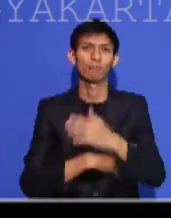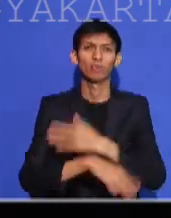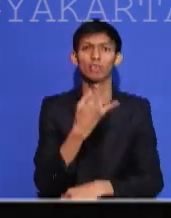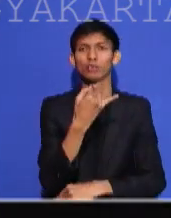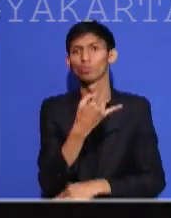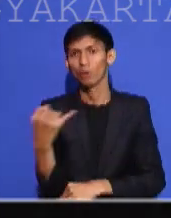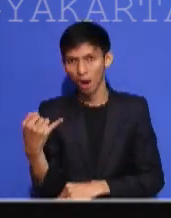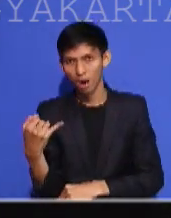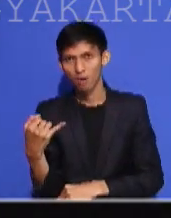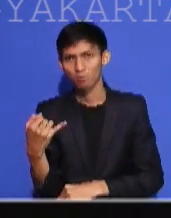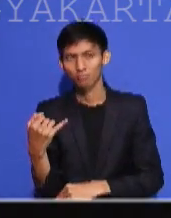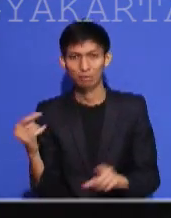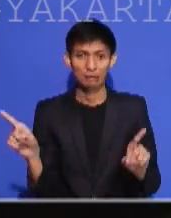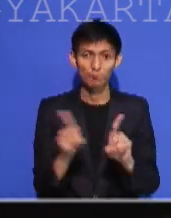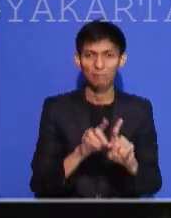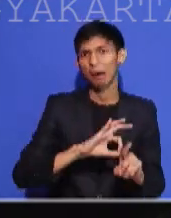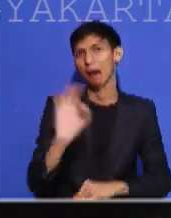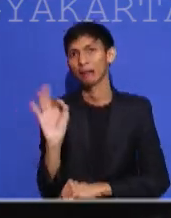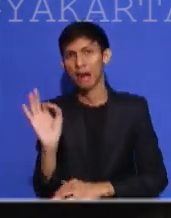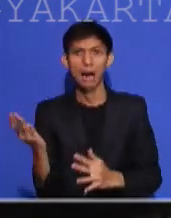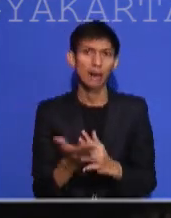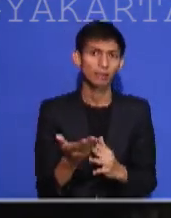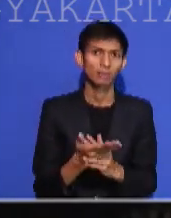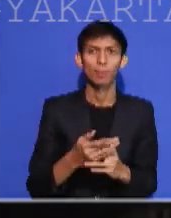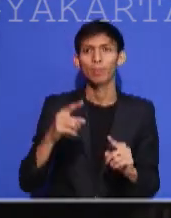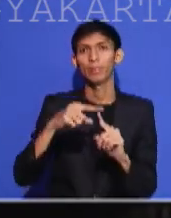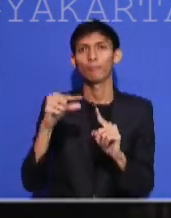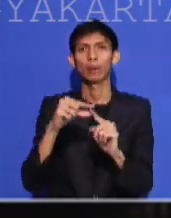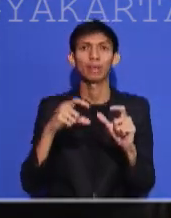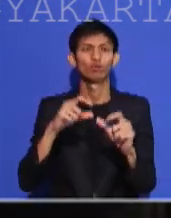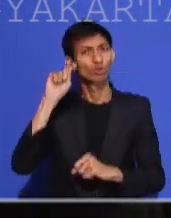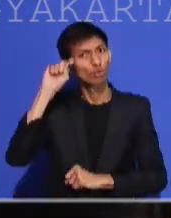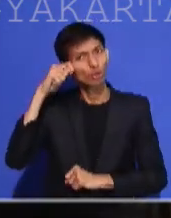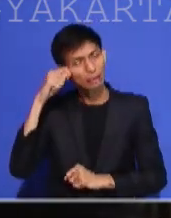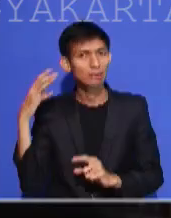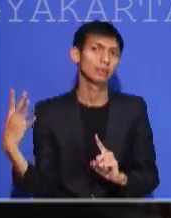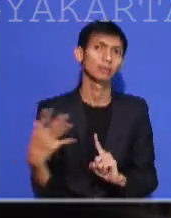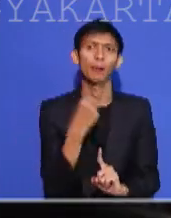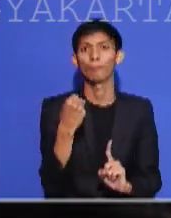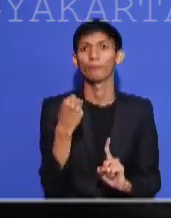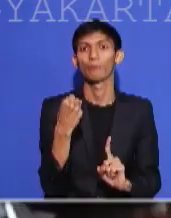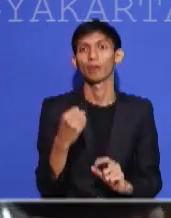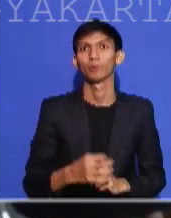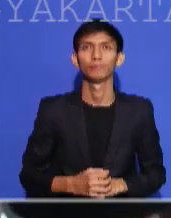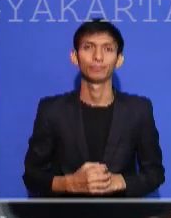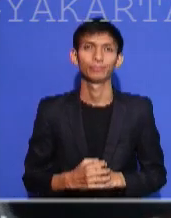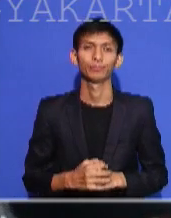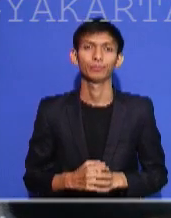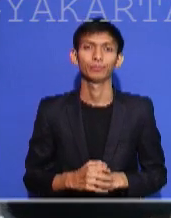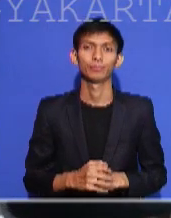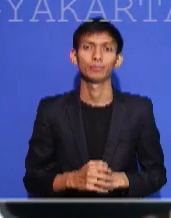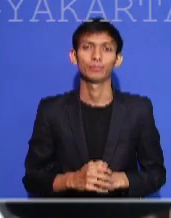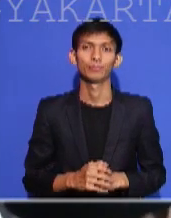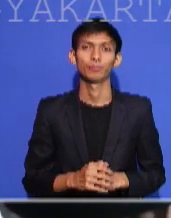tidak adanya pendamping hingga buruknya aksesibilitas TPS hingga membuat sulit dijangkau pemilih berkebutuhan khusus banyak teman-teman